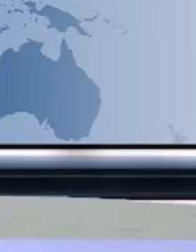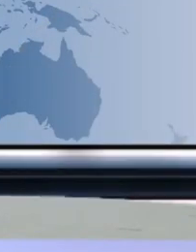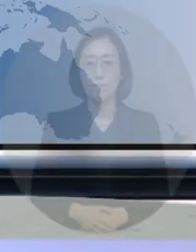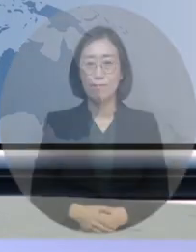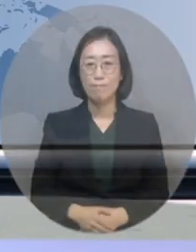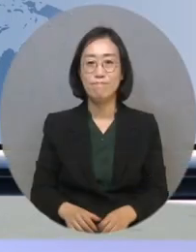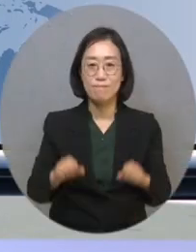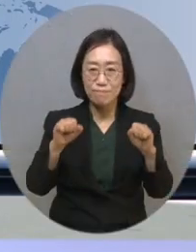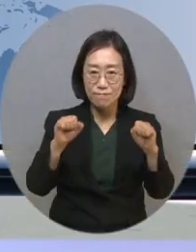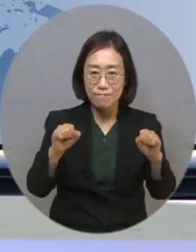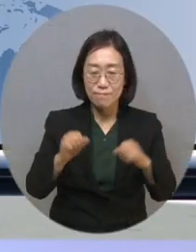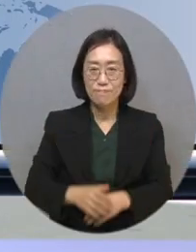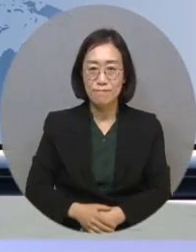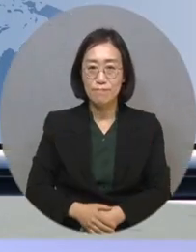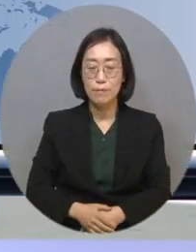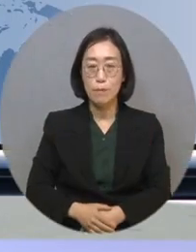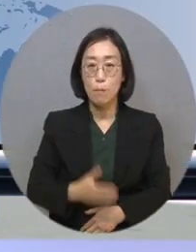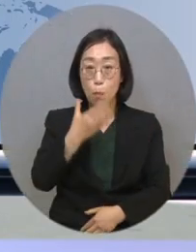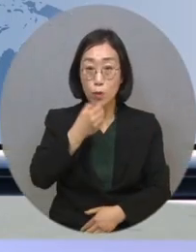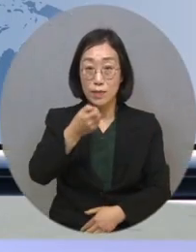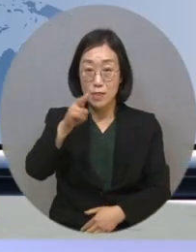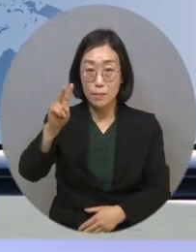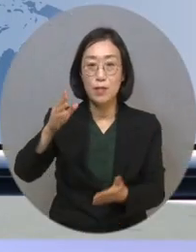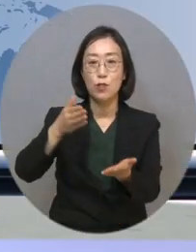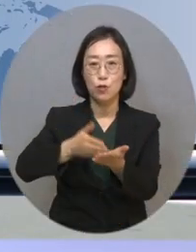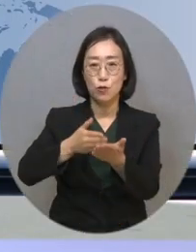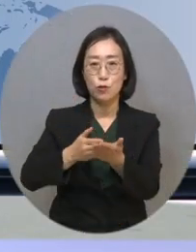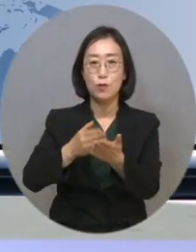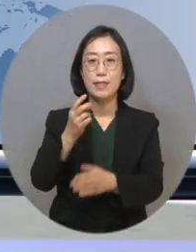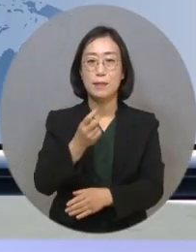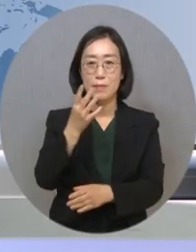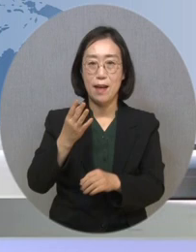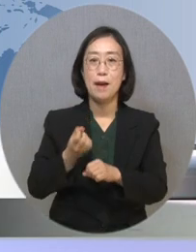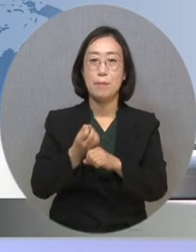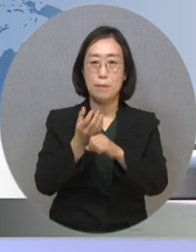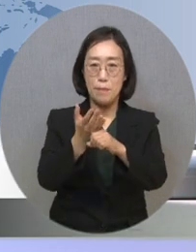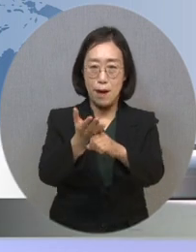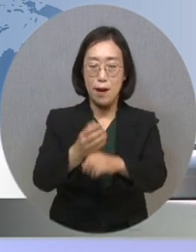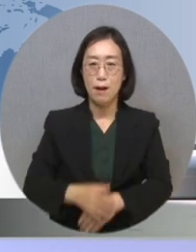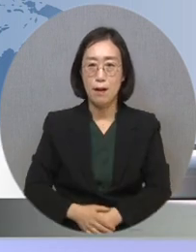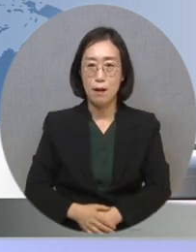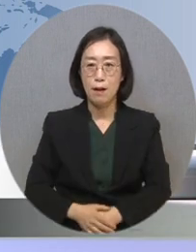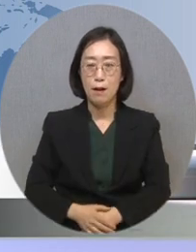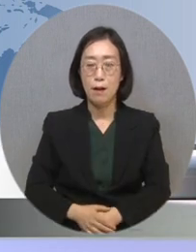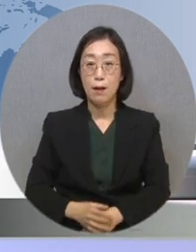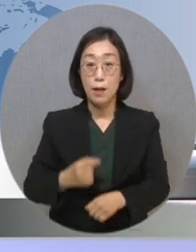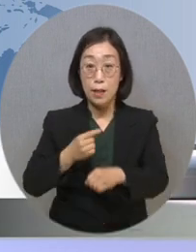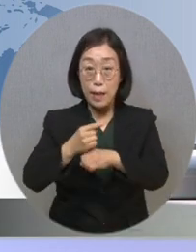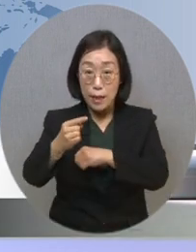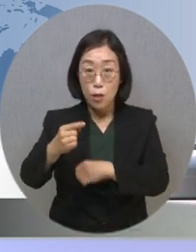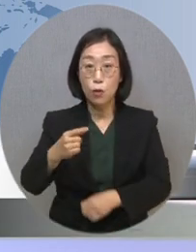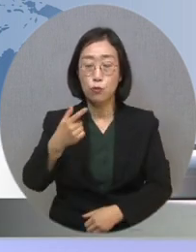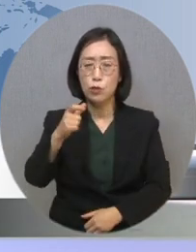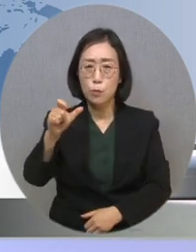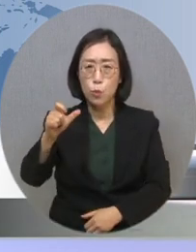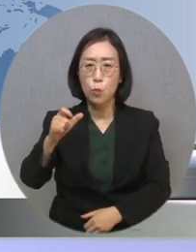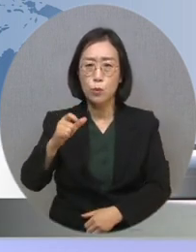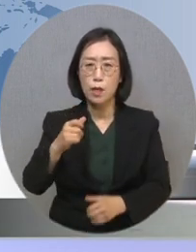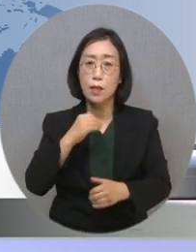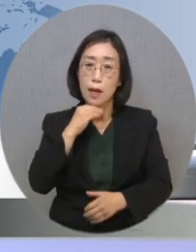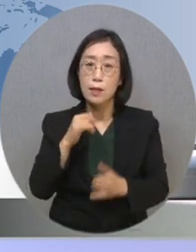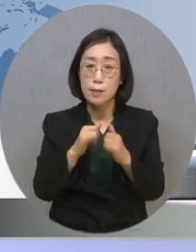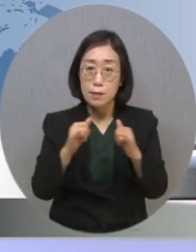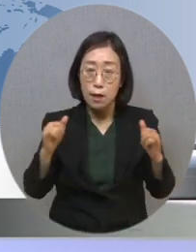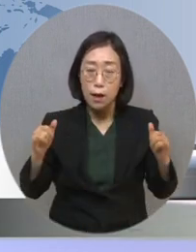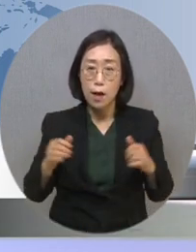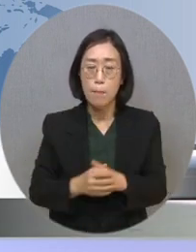시청자 여러분 안녕하십니까? WBC 복지TV 뉴스 24입니다. 내년이면 65세 이상 인구가 전체 인구의